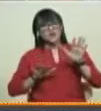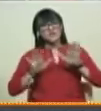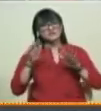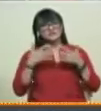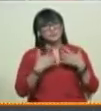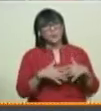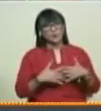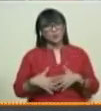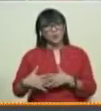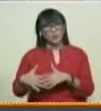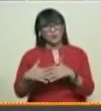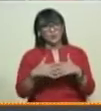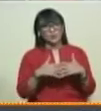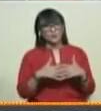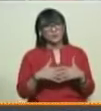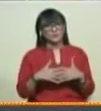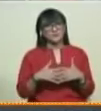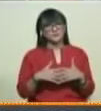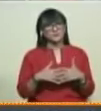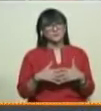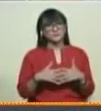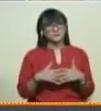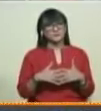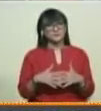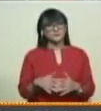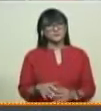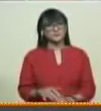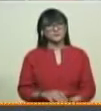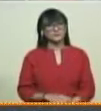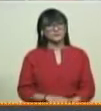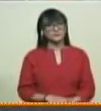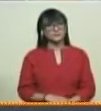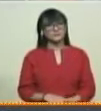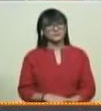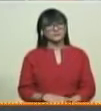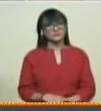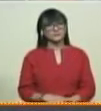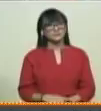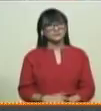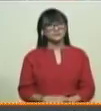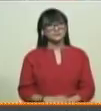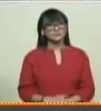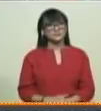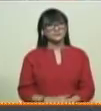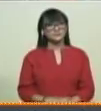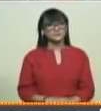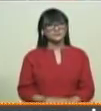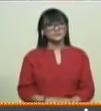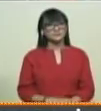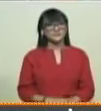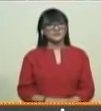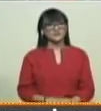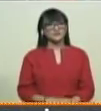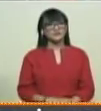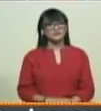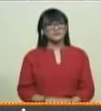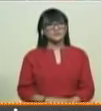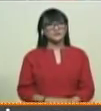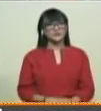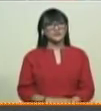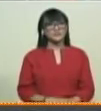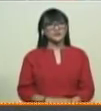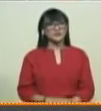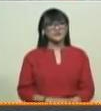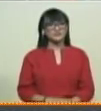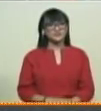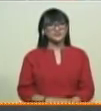Bizler bu ekonomik gelişmeler için hazırlamış olduğumuz 15 tane madde var şu anda